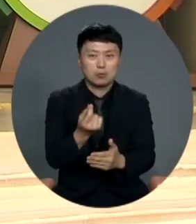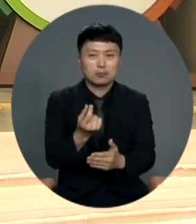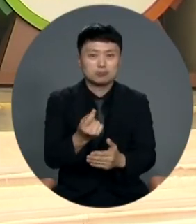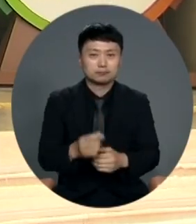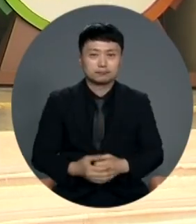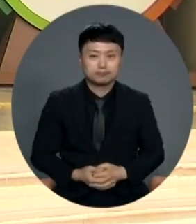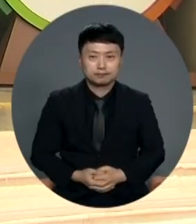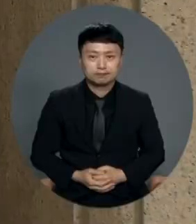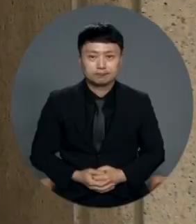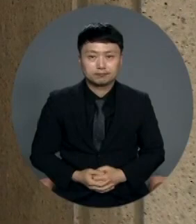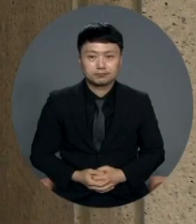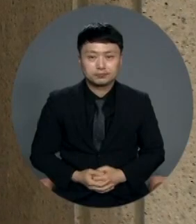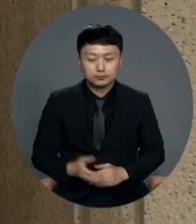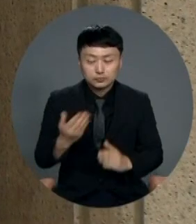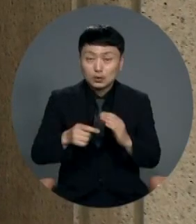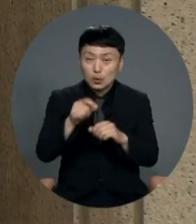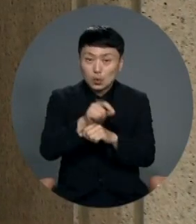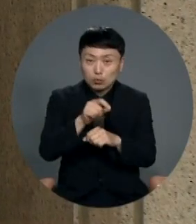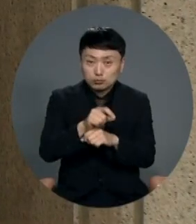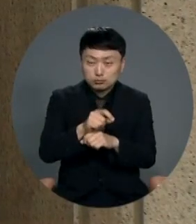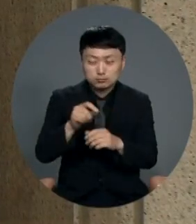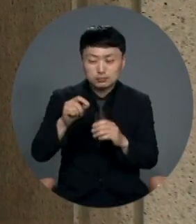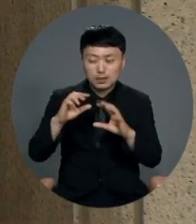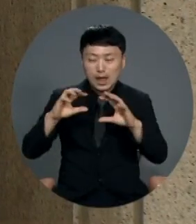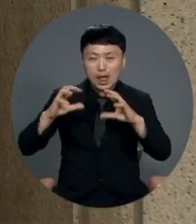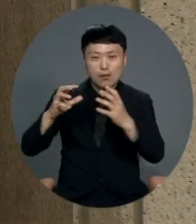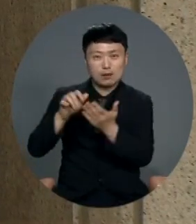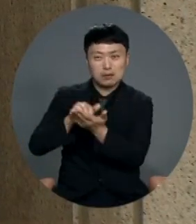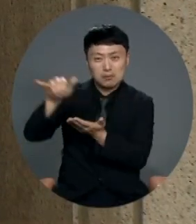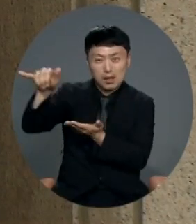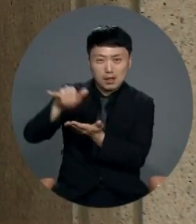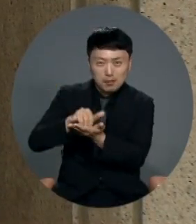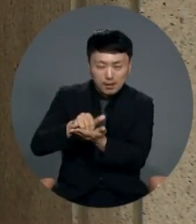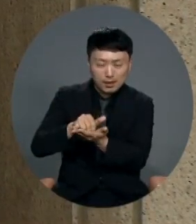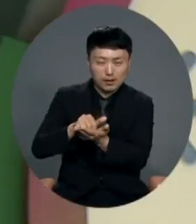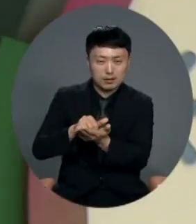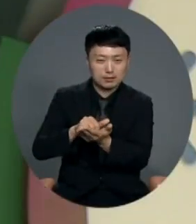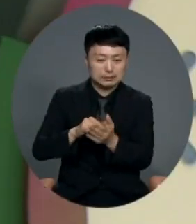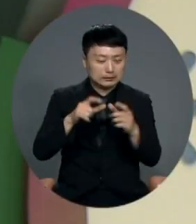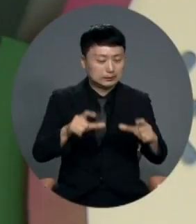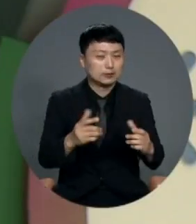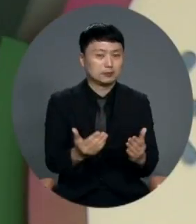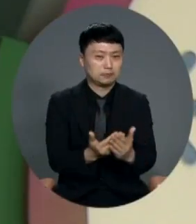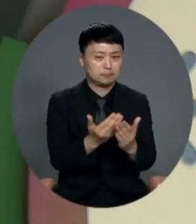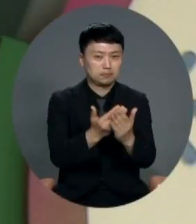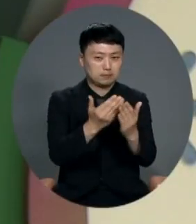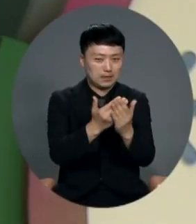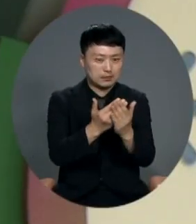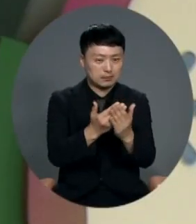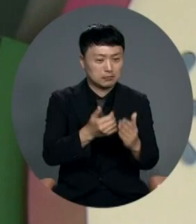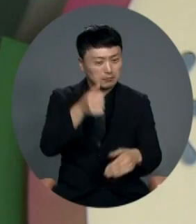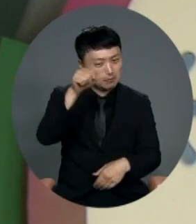가운데 혈세 들여보내는 전 직원 해외 연수가 얼마나 새로운 정책으로 청도군의